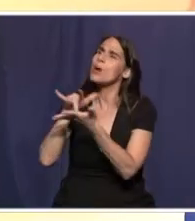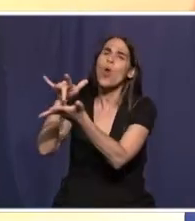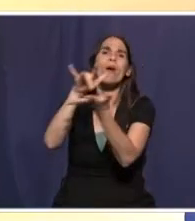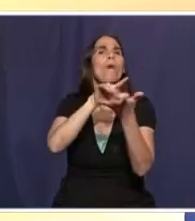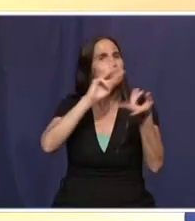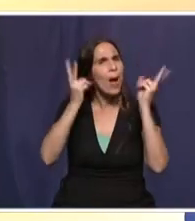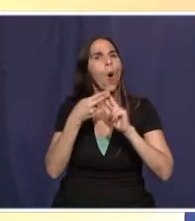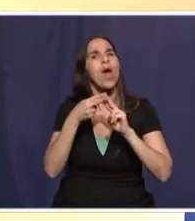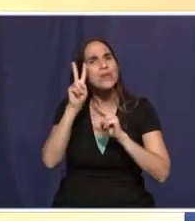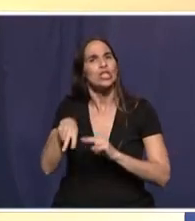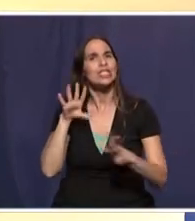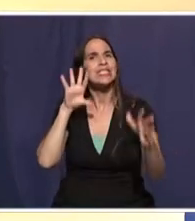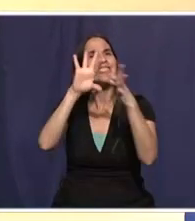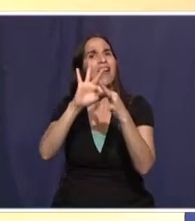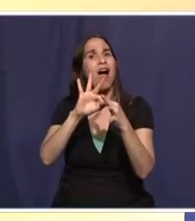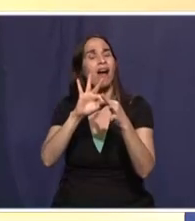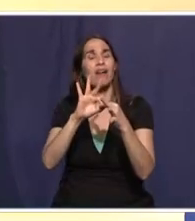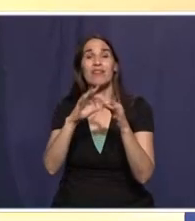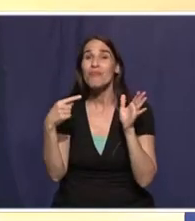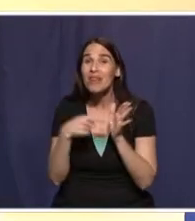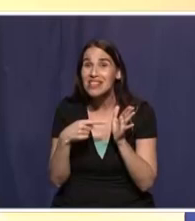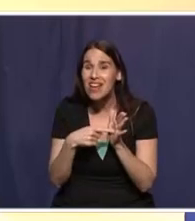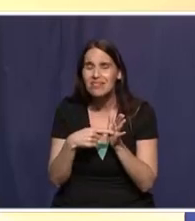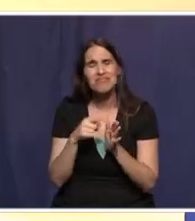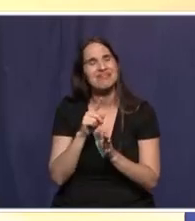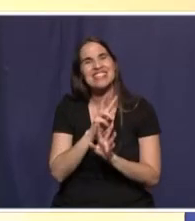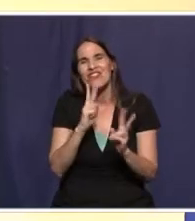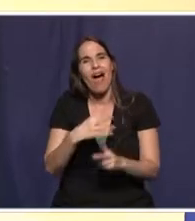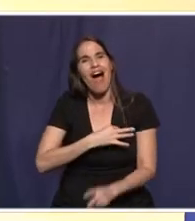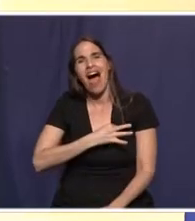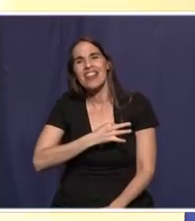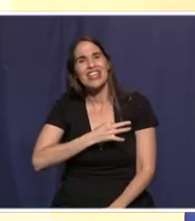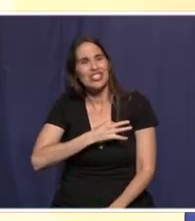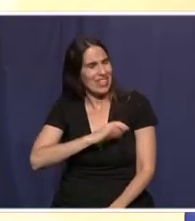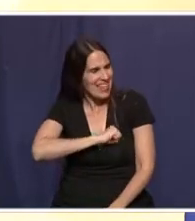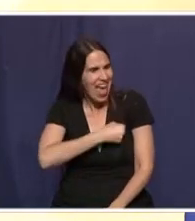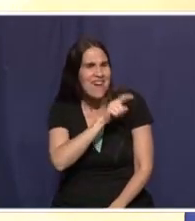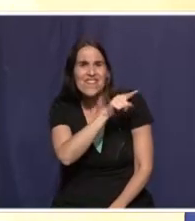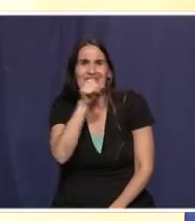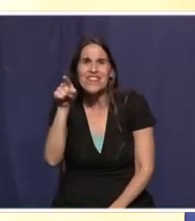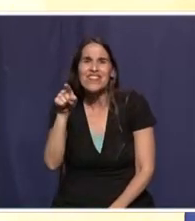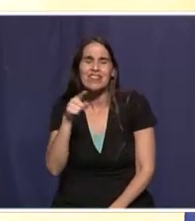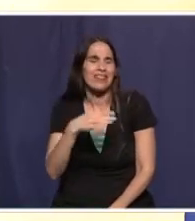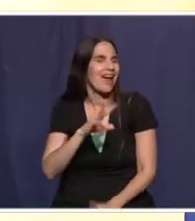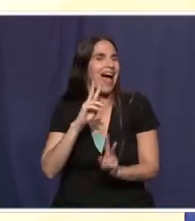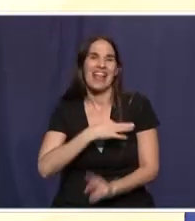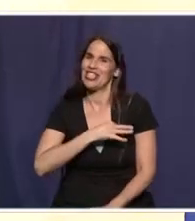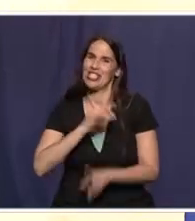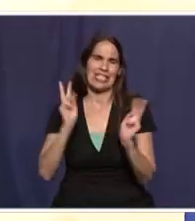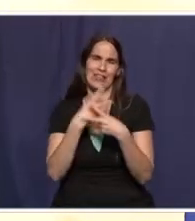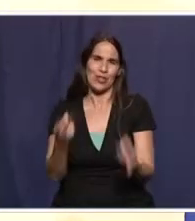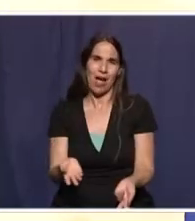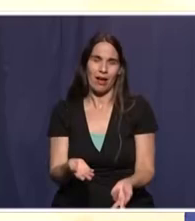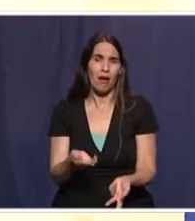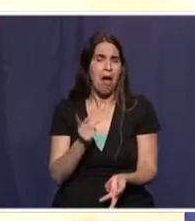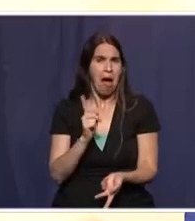בעולם, ולכאן לעולם לא אהיה אדישה לכאבם. וזה מונע ממני, לא מונע ממני בעצם